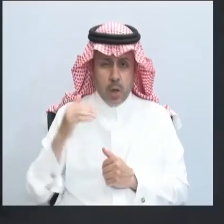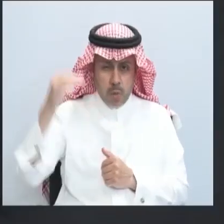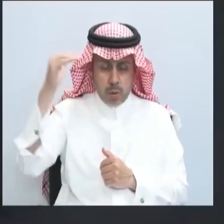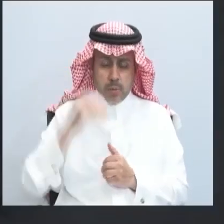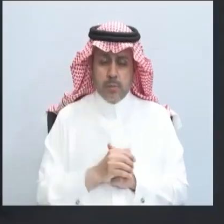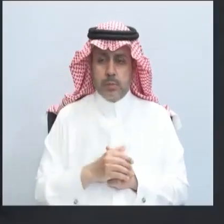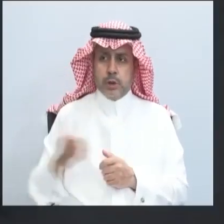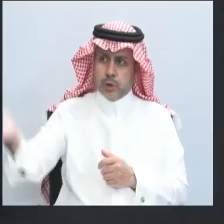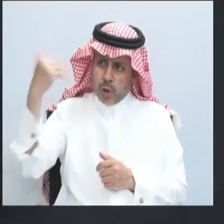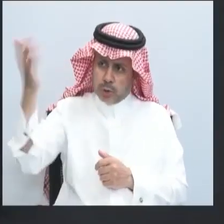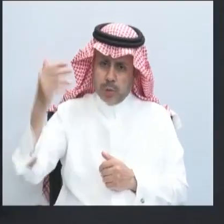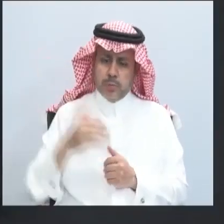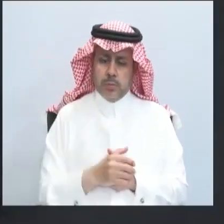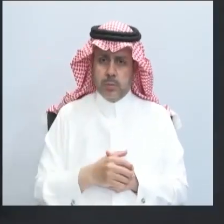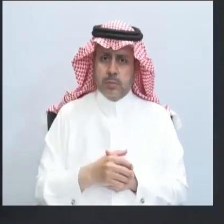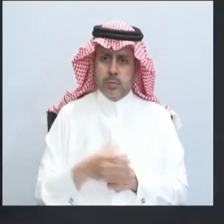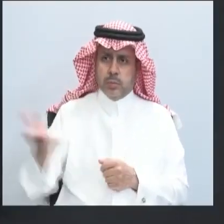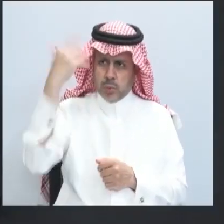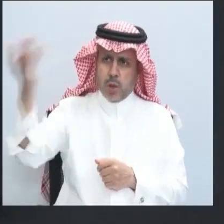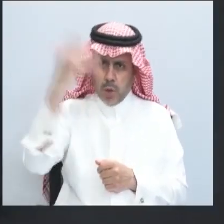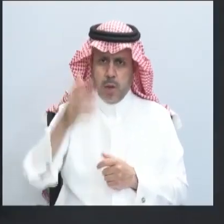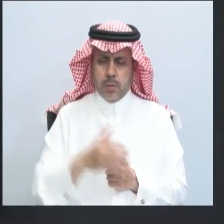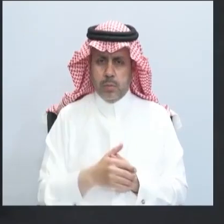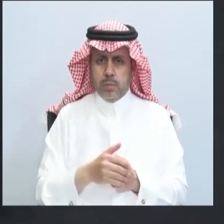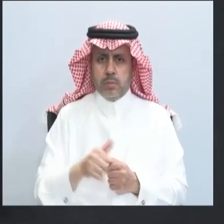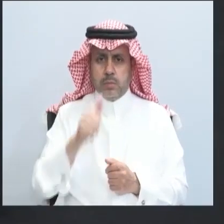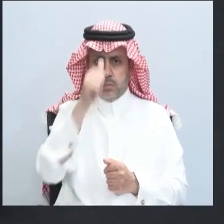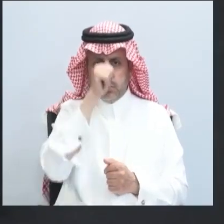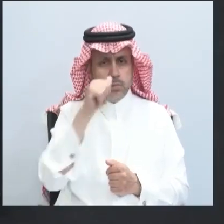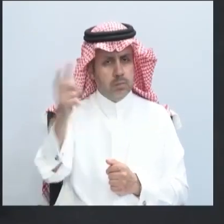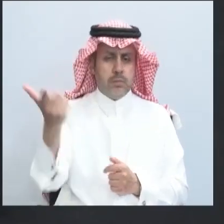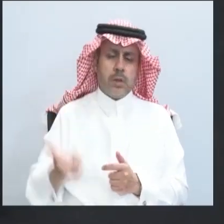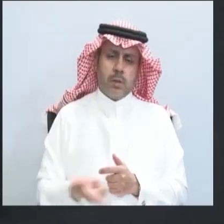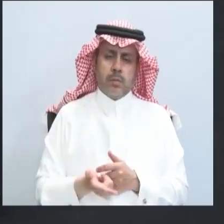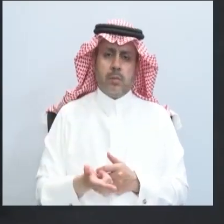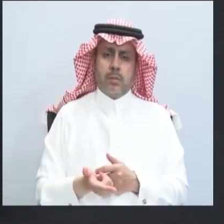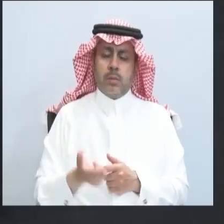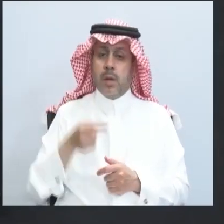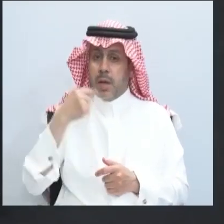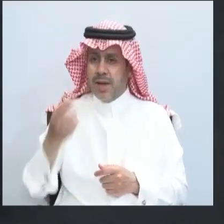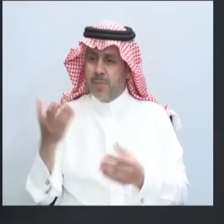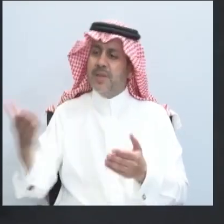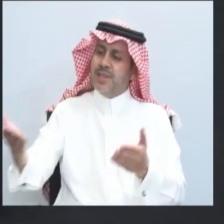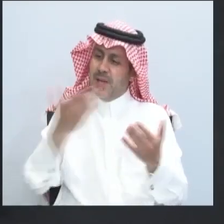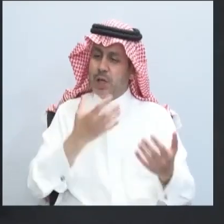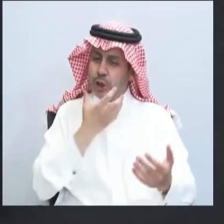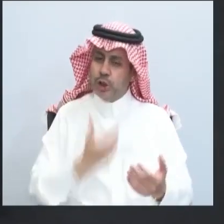وقلت تعالى ايها الشايب هل سيرضى ذلك هل هذا لفظ تودد